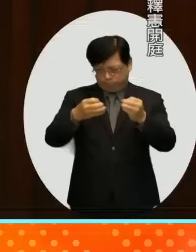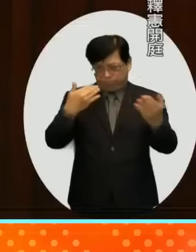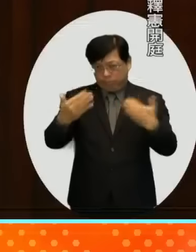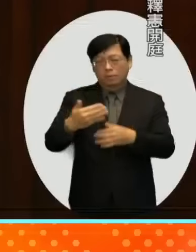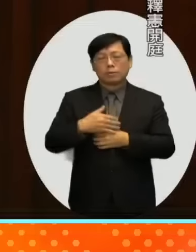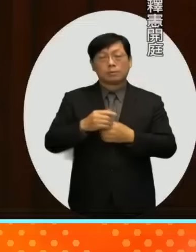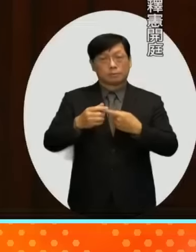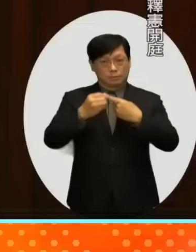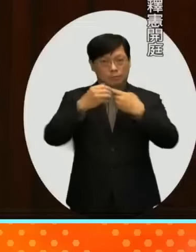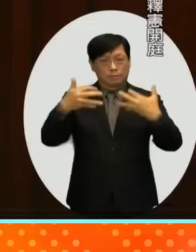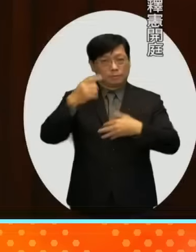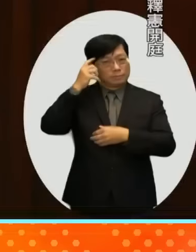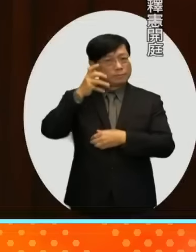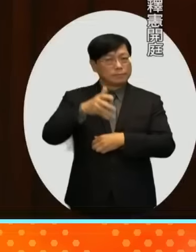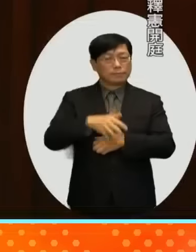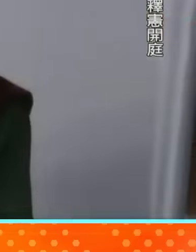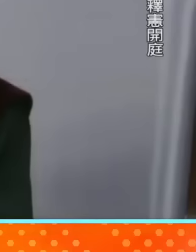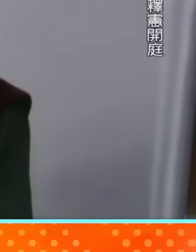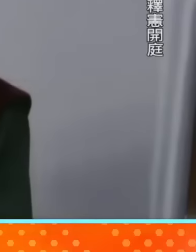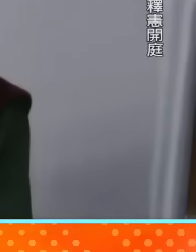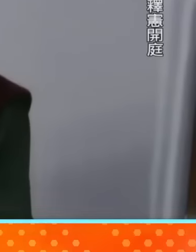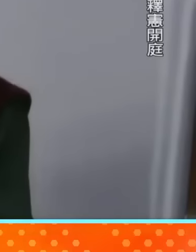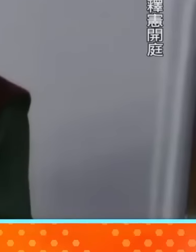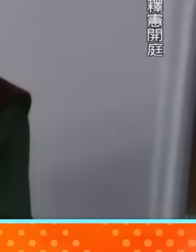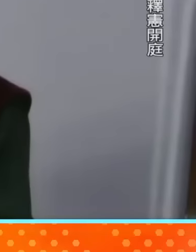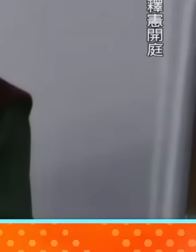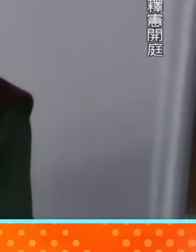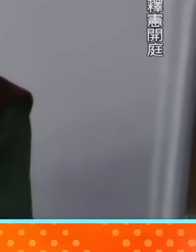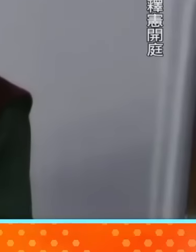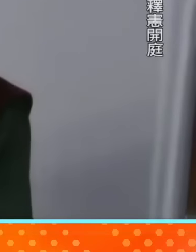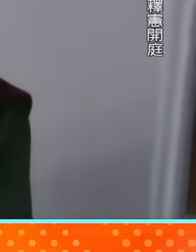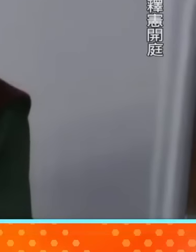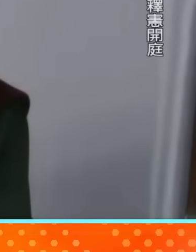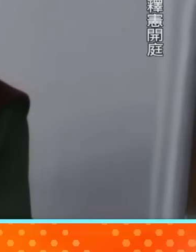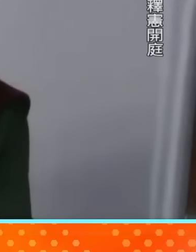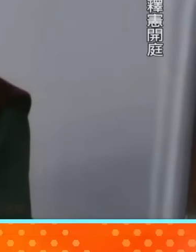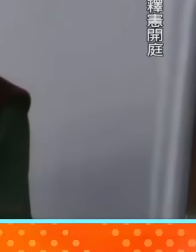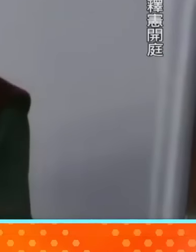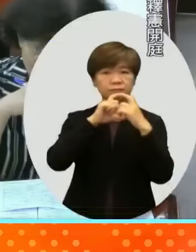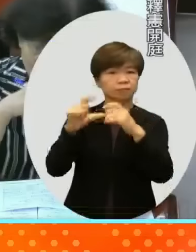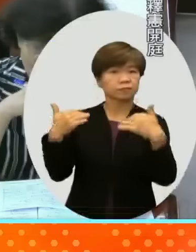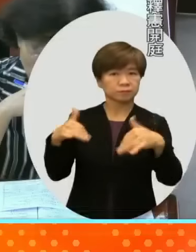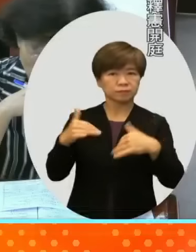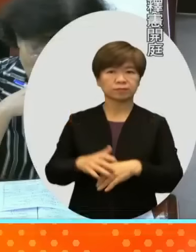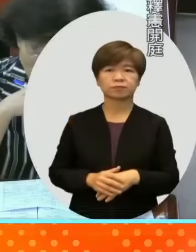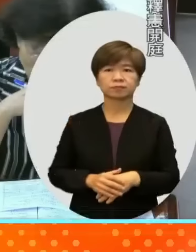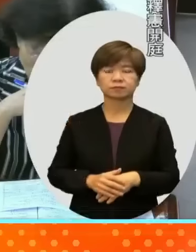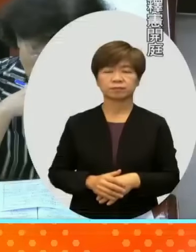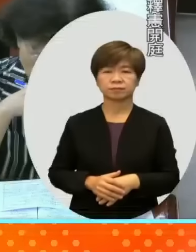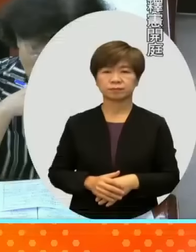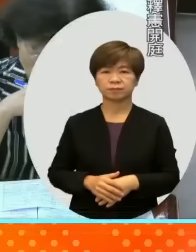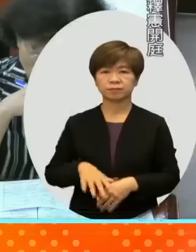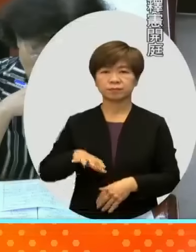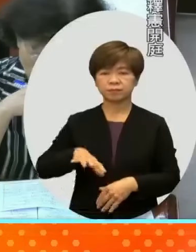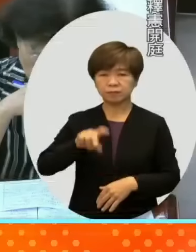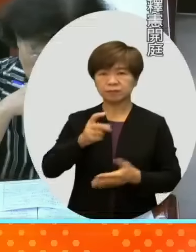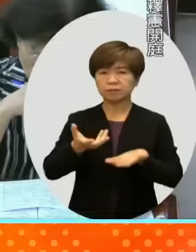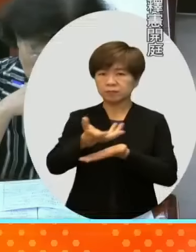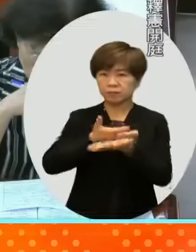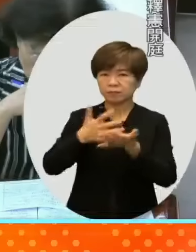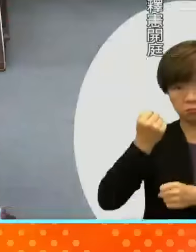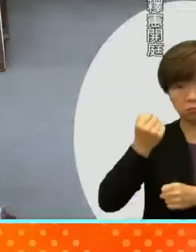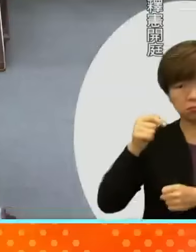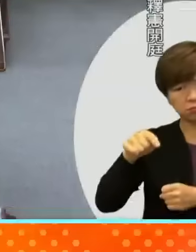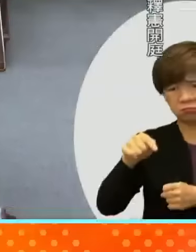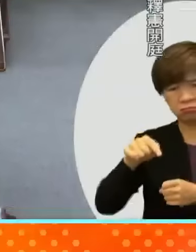起来，表示我们没有办法接受大法官这样的视线，你只有这个做法。那如果你召集不到人，那就